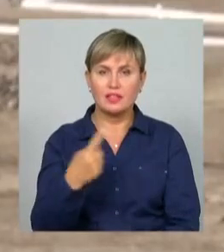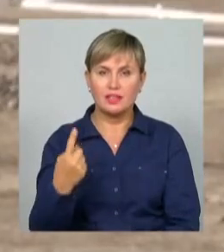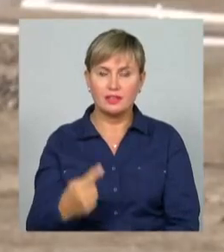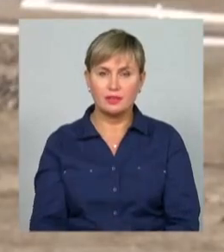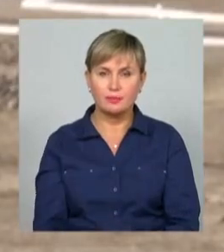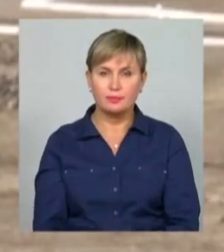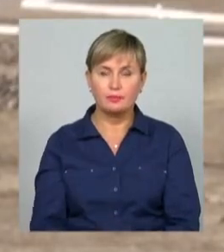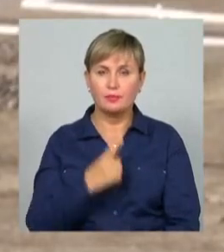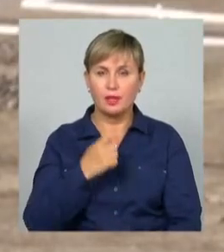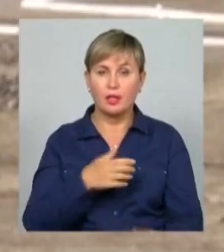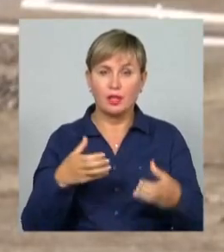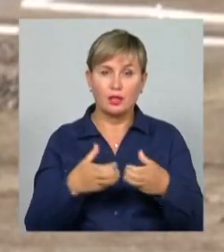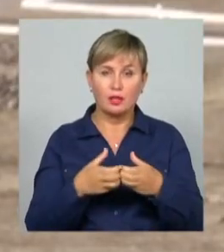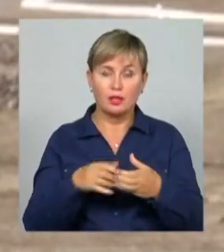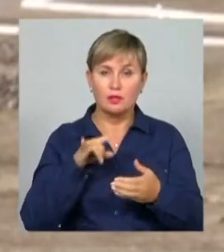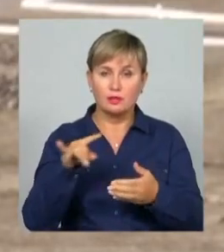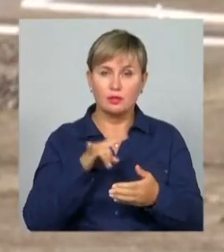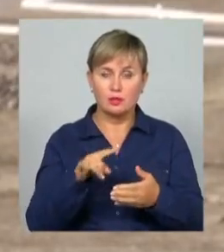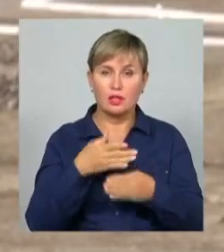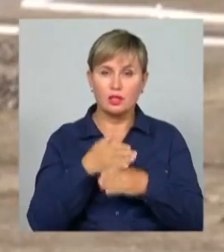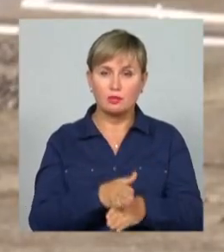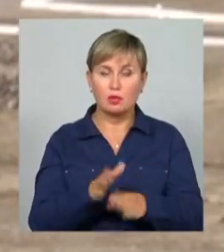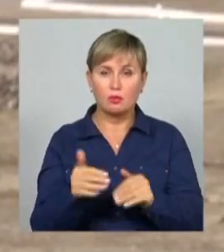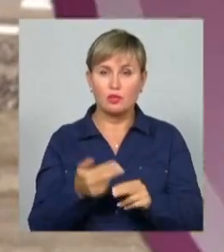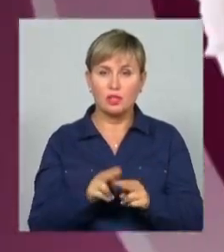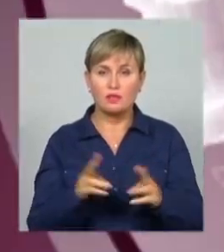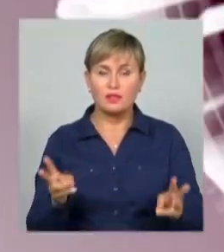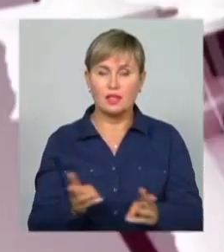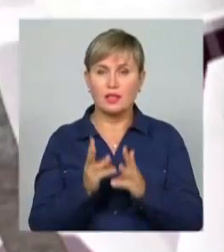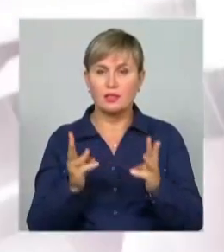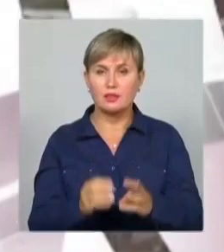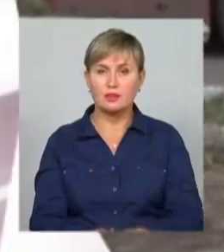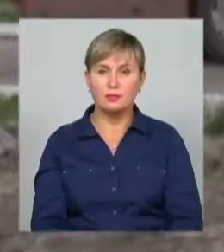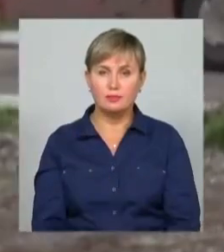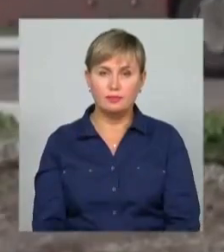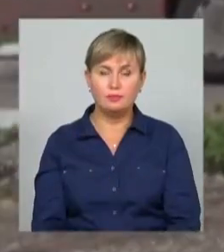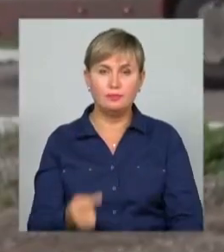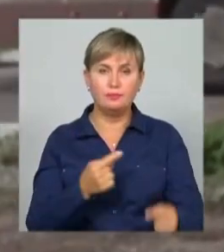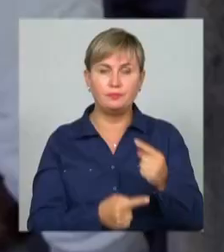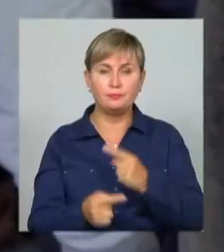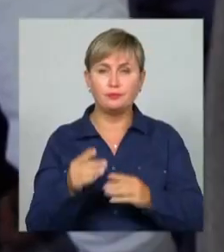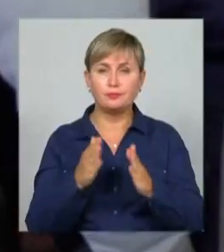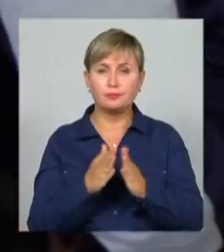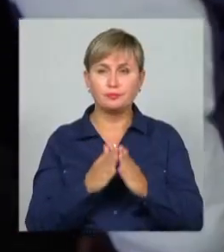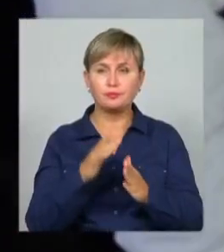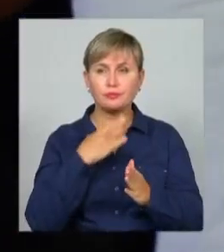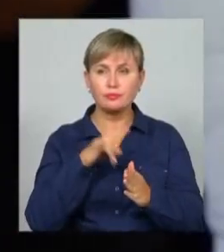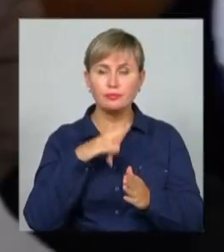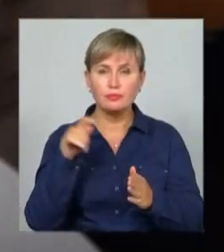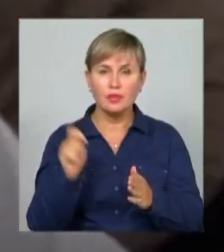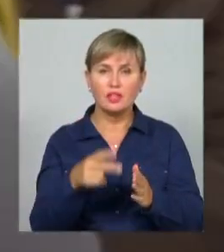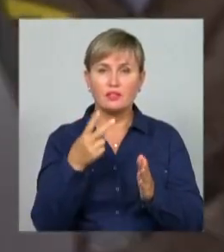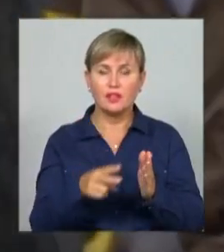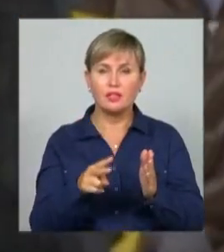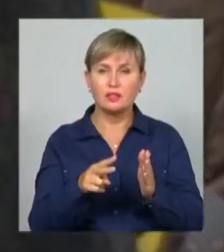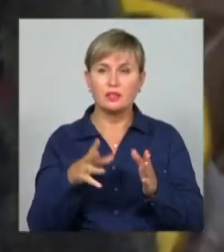По легенде учений разбился гражданский самолет, после чего загорелся. Возвращение домой. В Казахстан прибыли 20